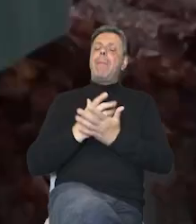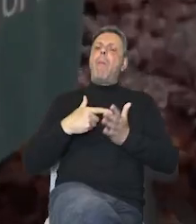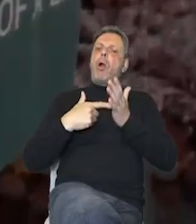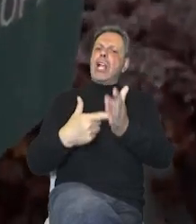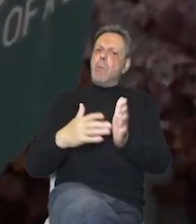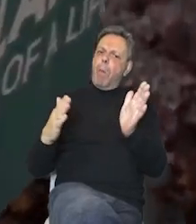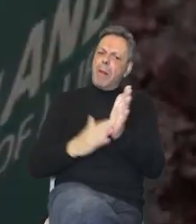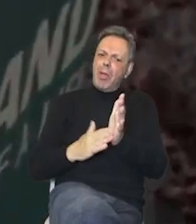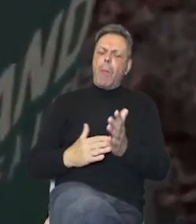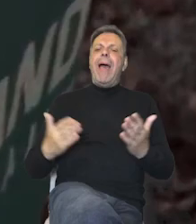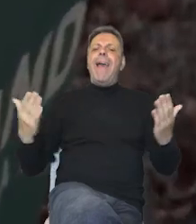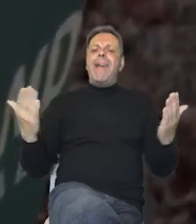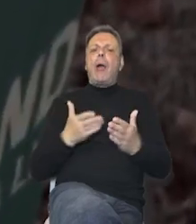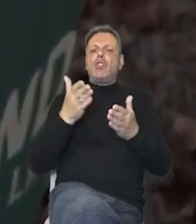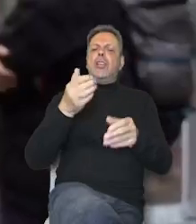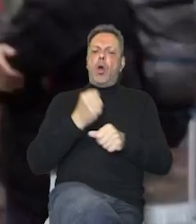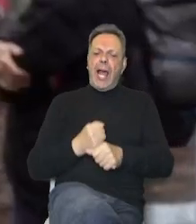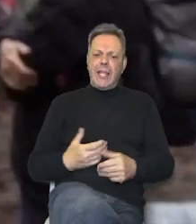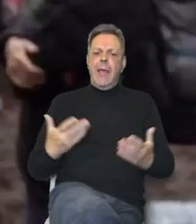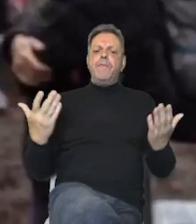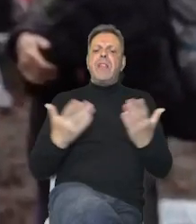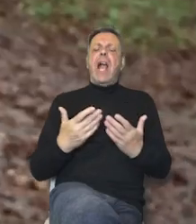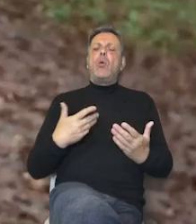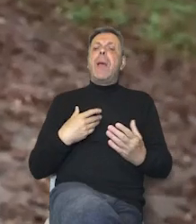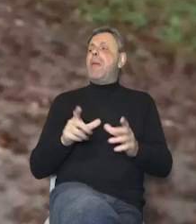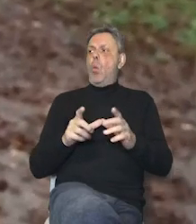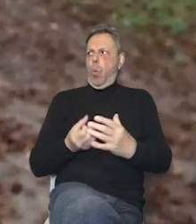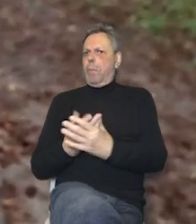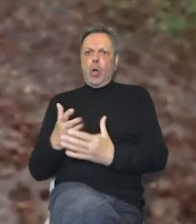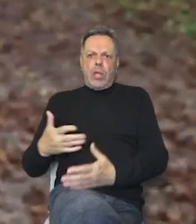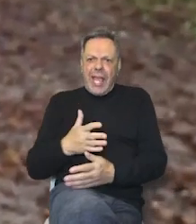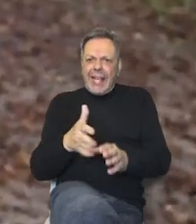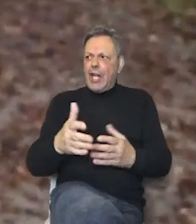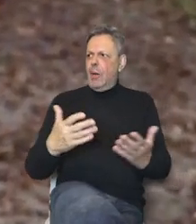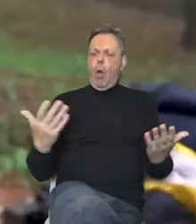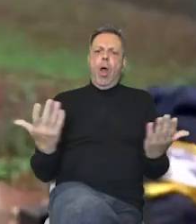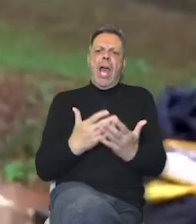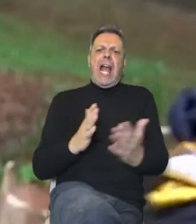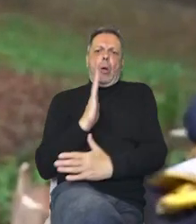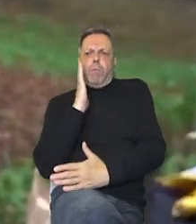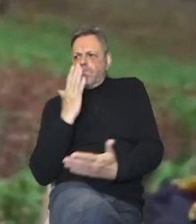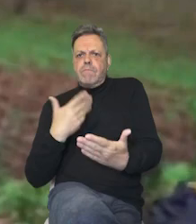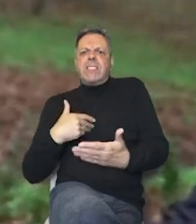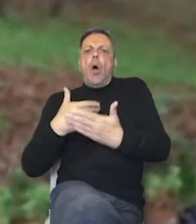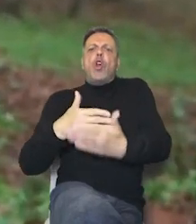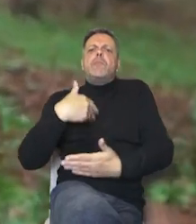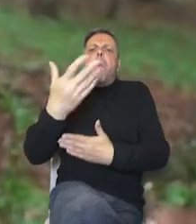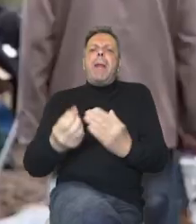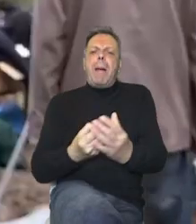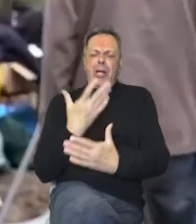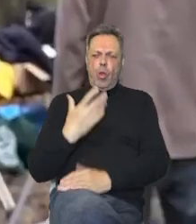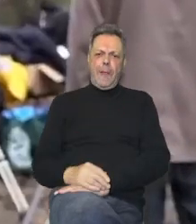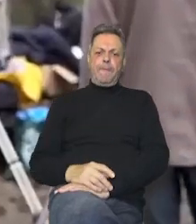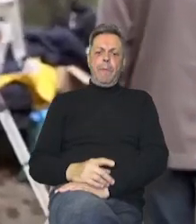primjerom kako se to radi, kako se mi u prirodi krećemo, kako boravimo i kako se odnosimo.